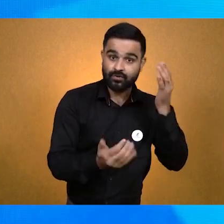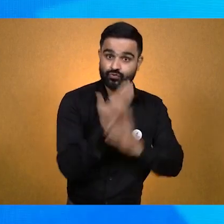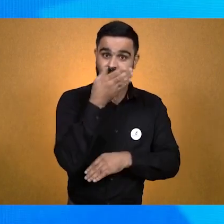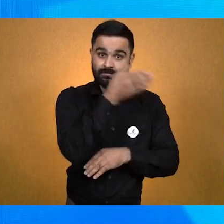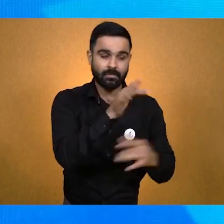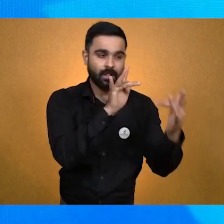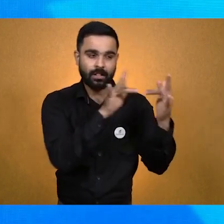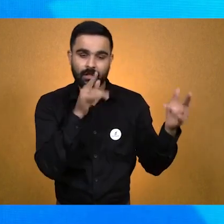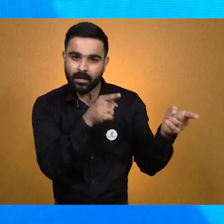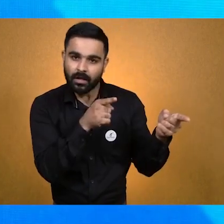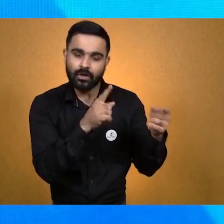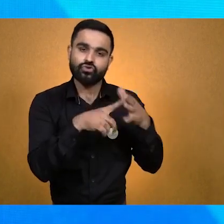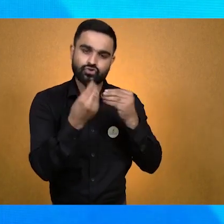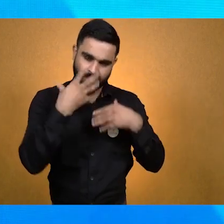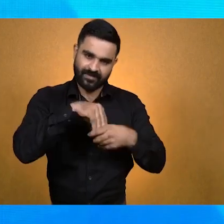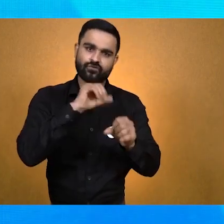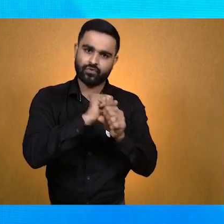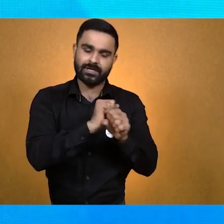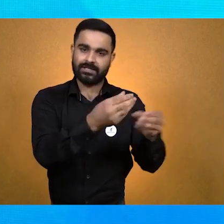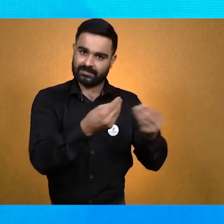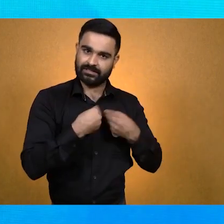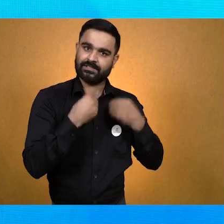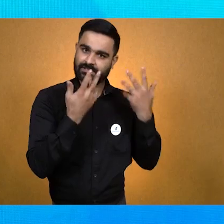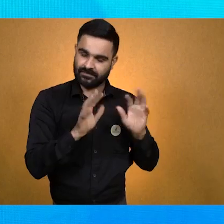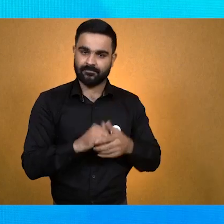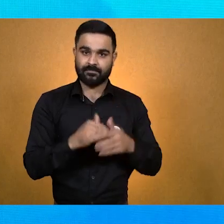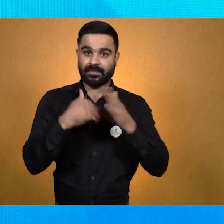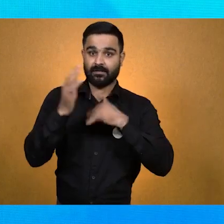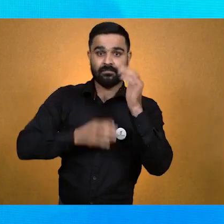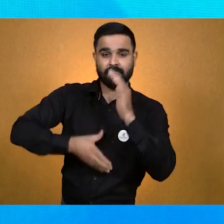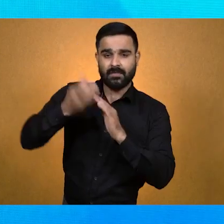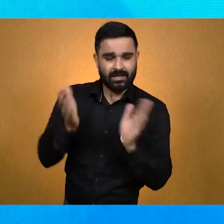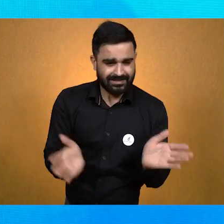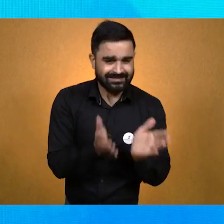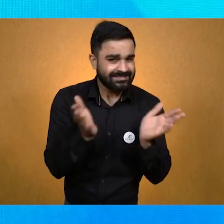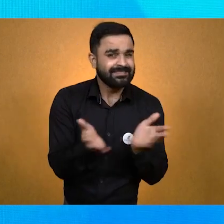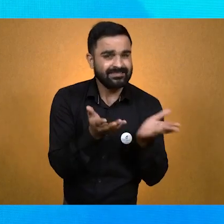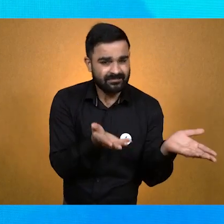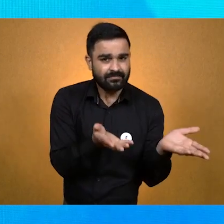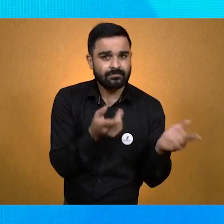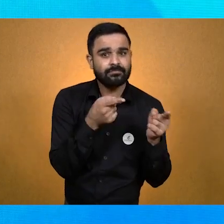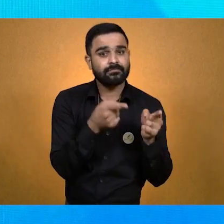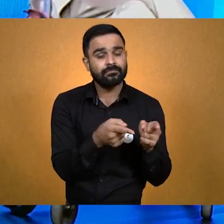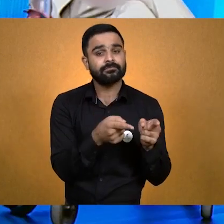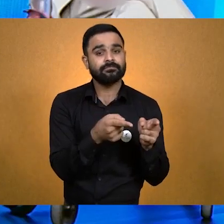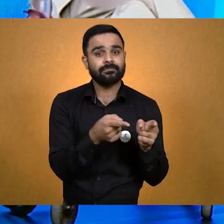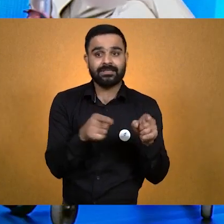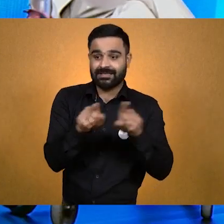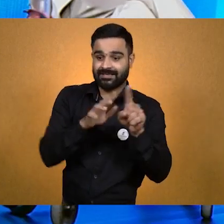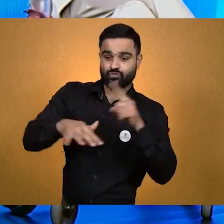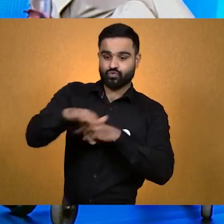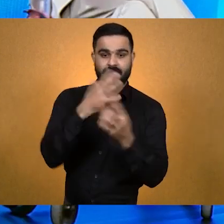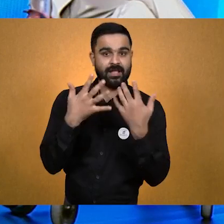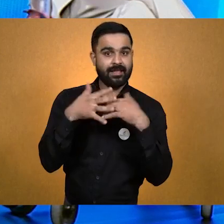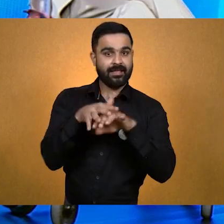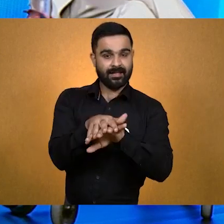में भी कॉन्ट्रैक्चुअल पे जॉब किया था, मुझे दिया गया था. बिल्डर्स को बहुत इनक्रेज किया कि आप ऐसी